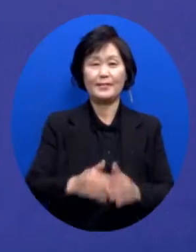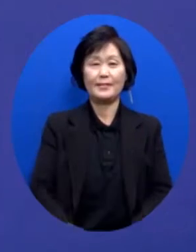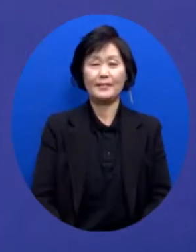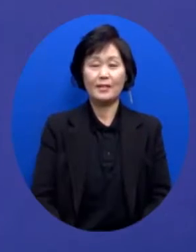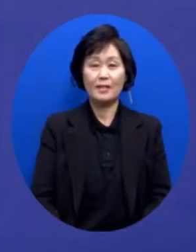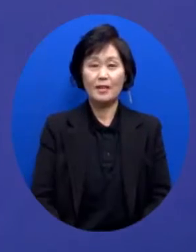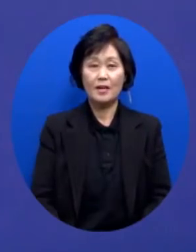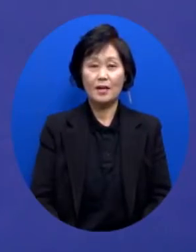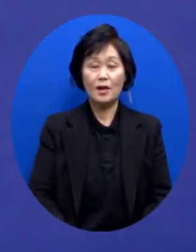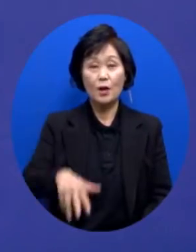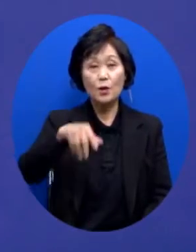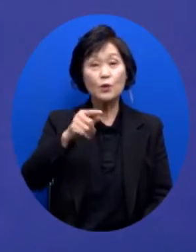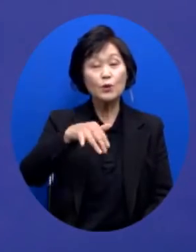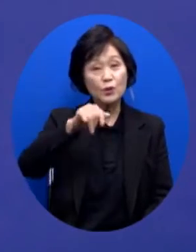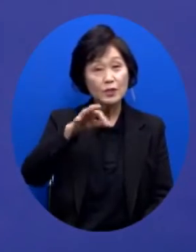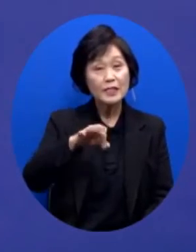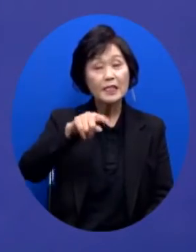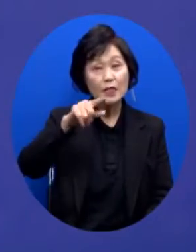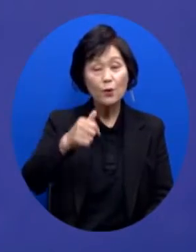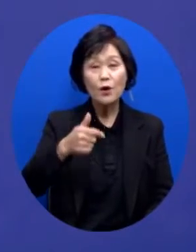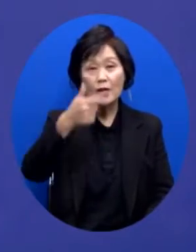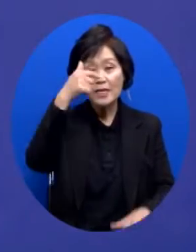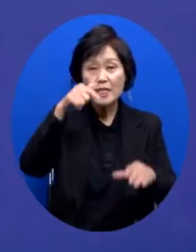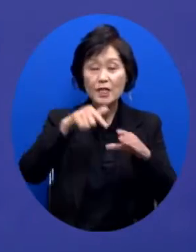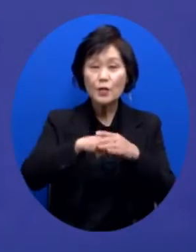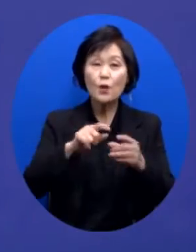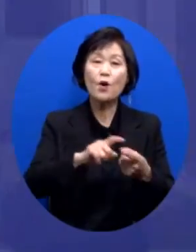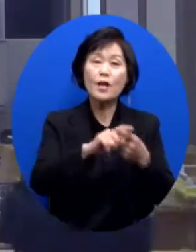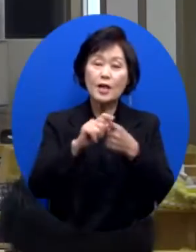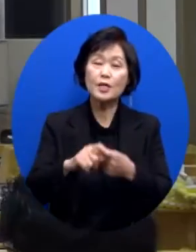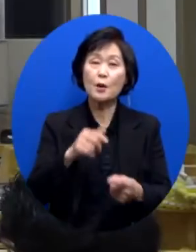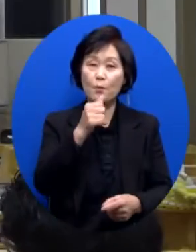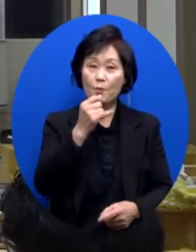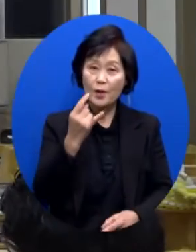조치원 기독교나 패가 정기총회 를 개최했습니다